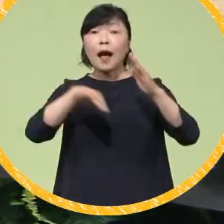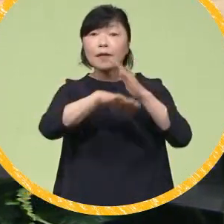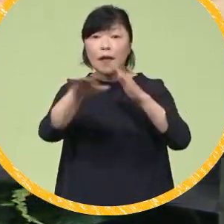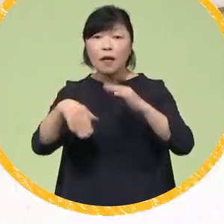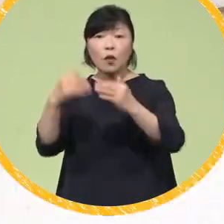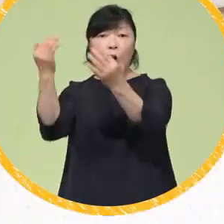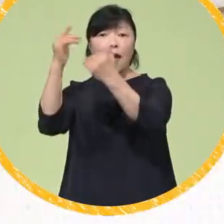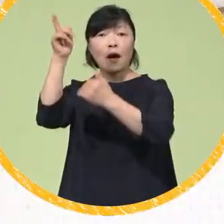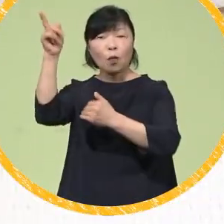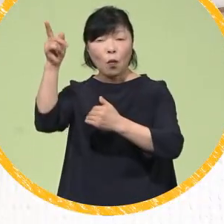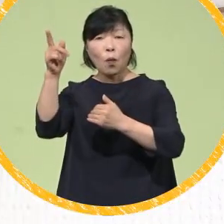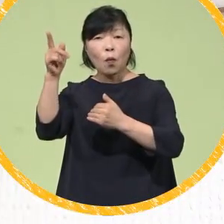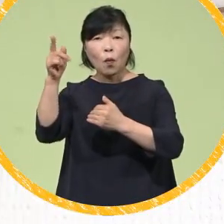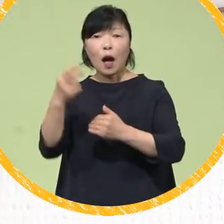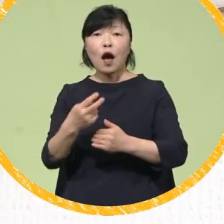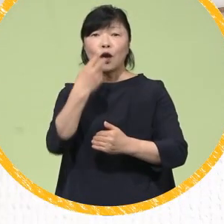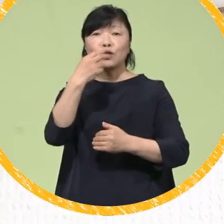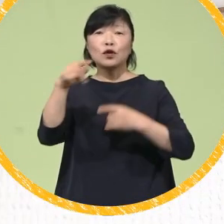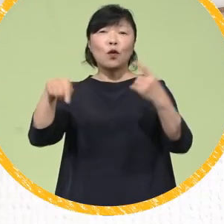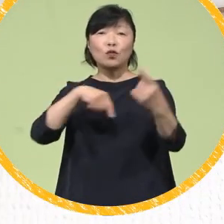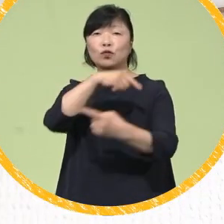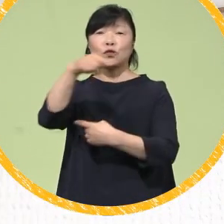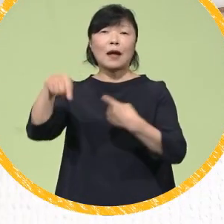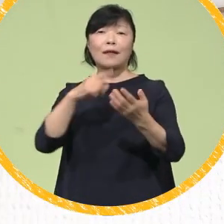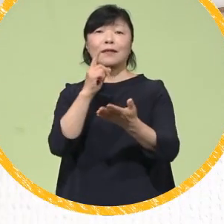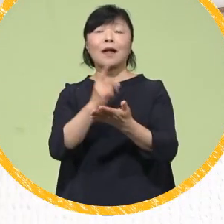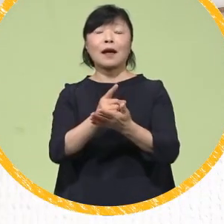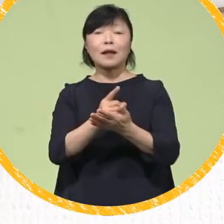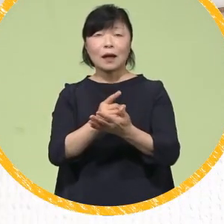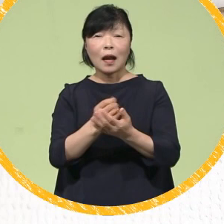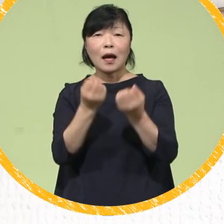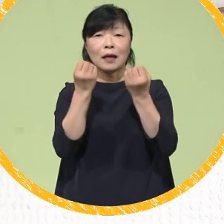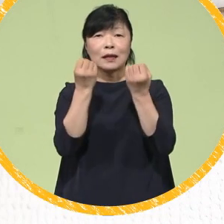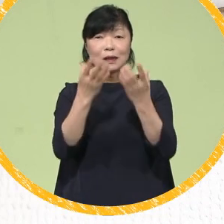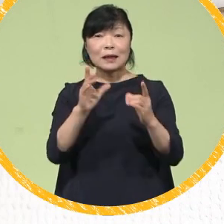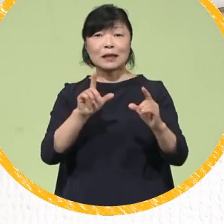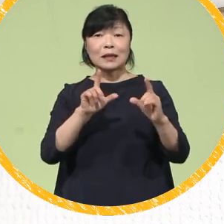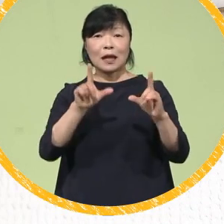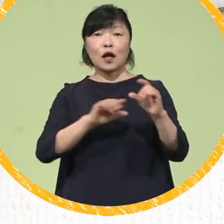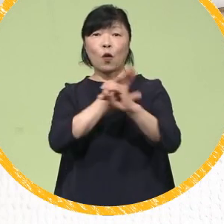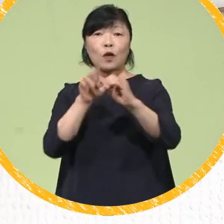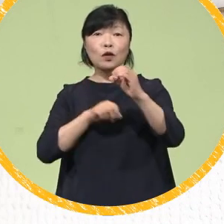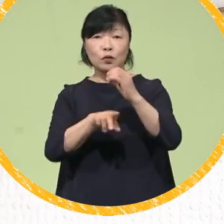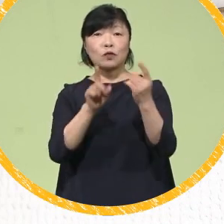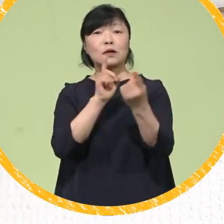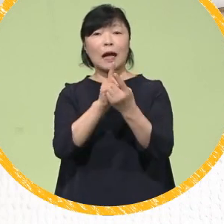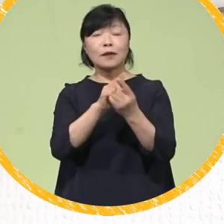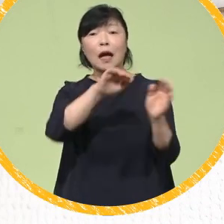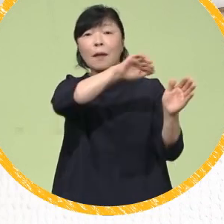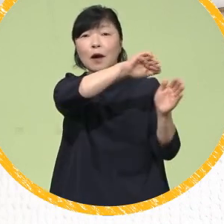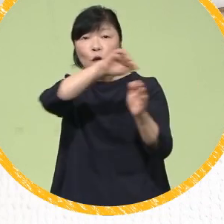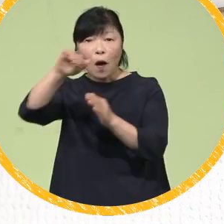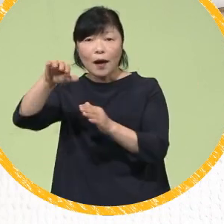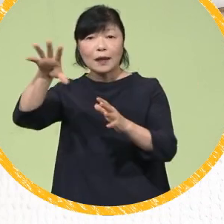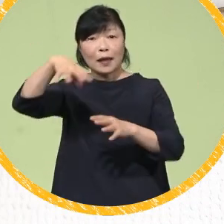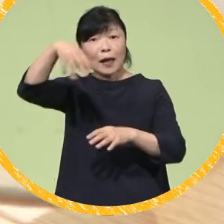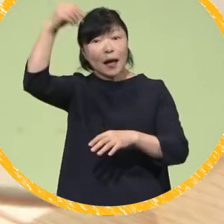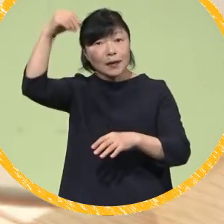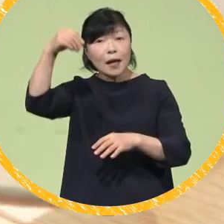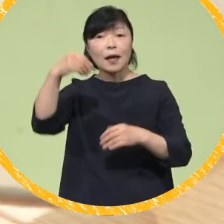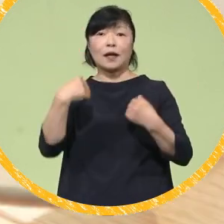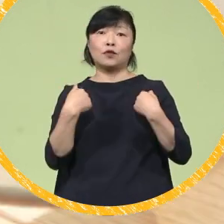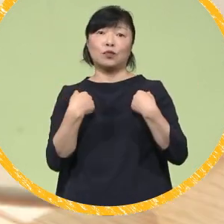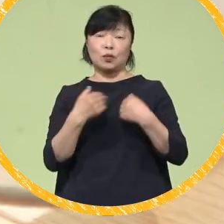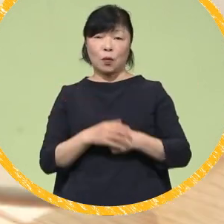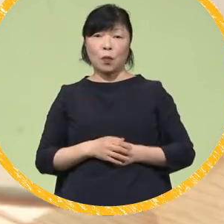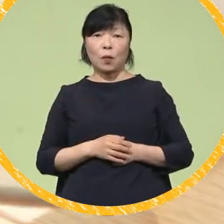コンなんですが、空気を循環させるだけですので、新型コロナ対策のためには窓を開けたり換気扇を回すなどの換気が必要にな